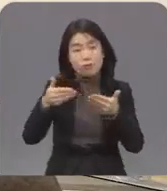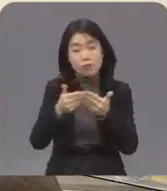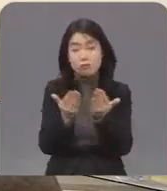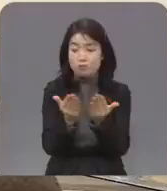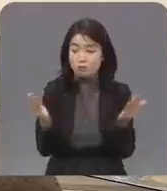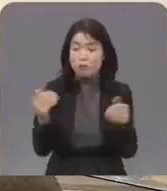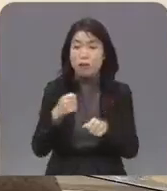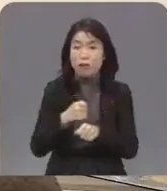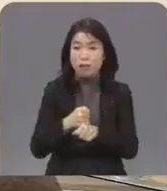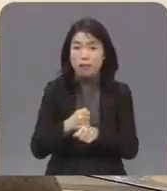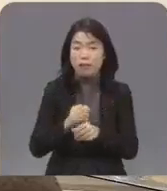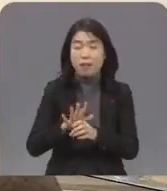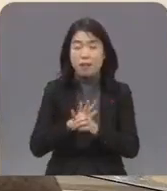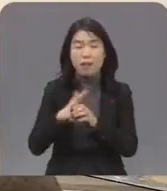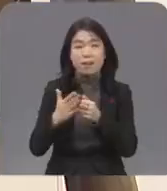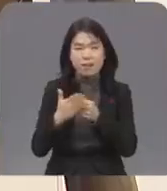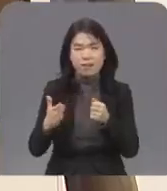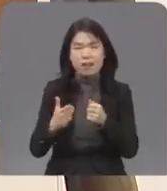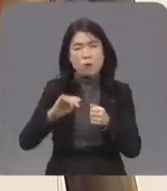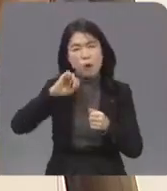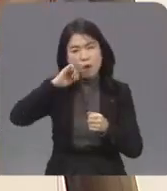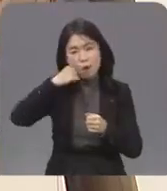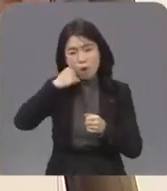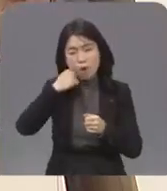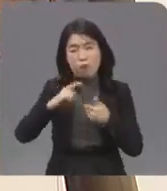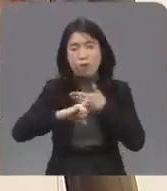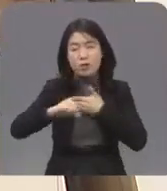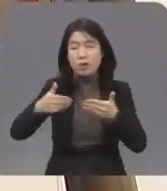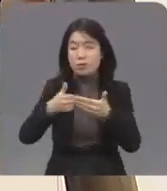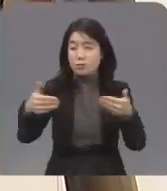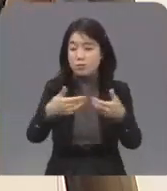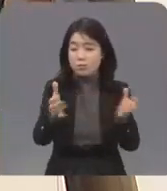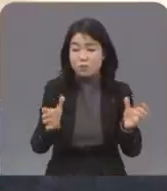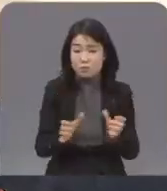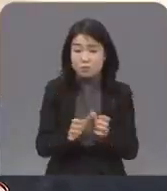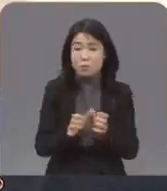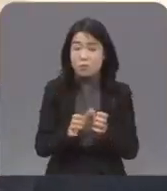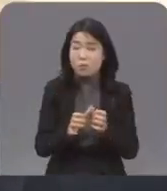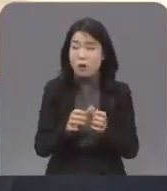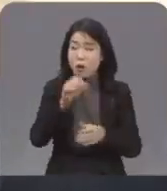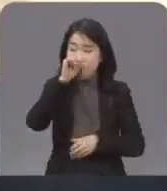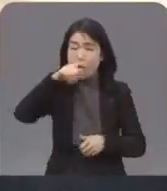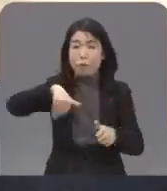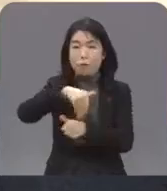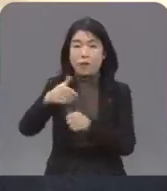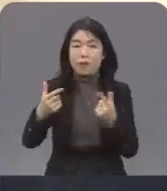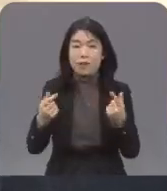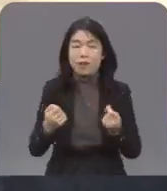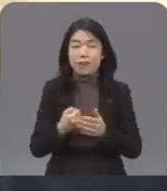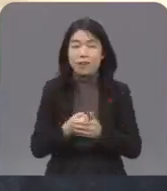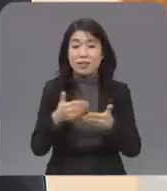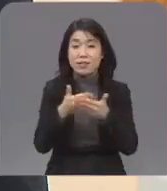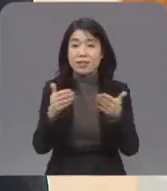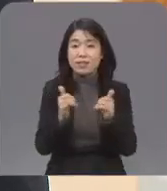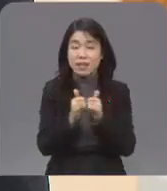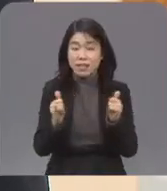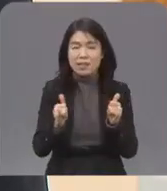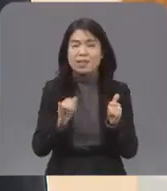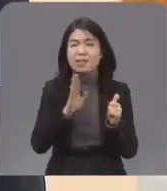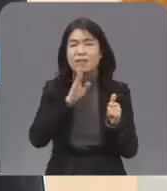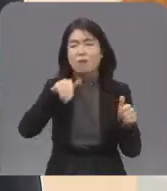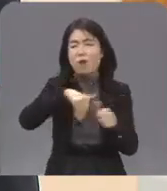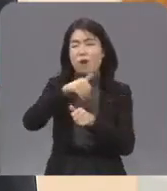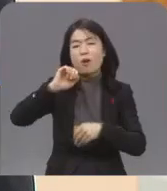있습니다. 코로나19로 가뜩이나 어려운 지역 미술계에 훈풍이 불고 있습니다. 작가들이 굉장히